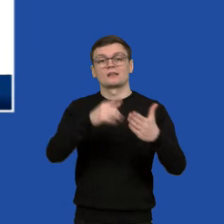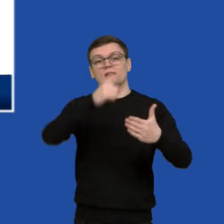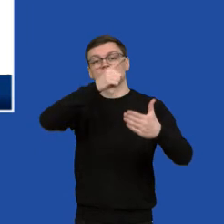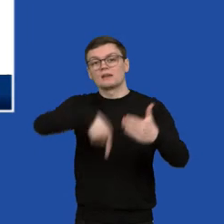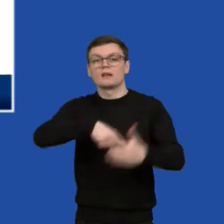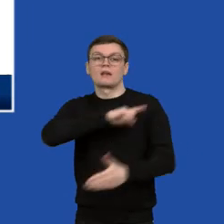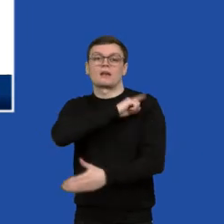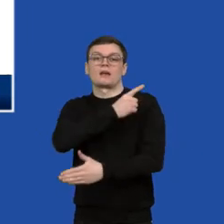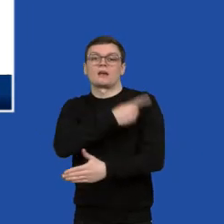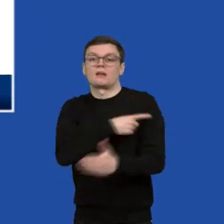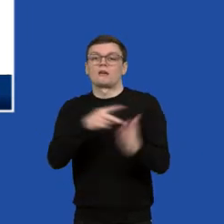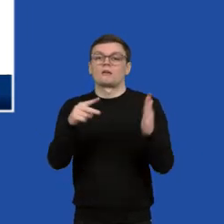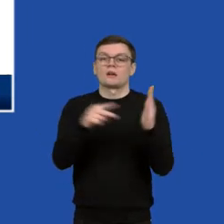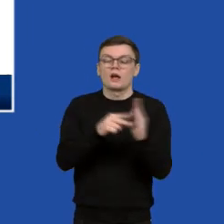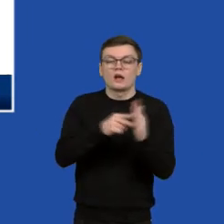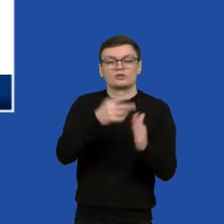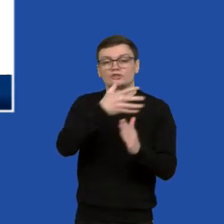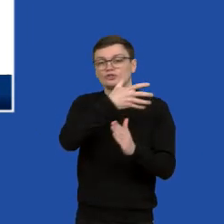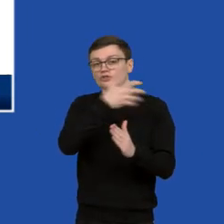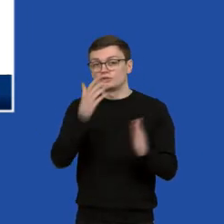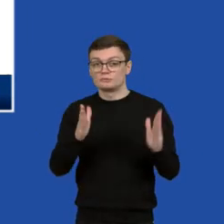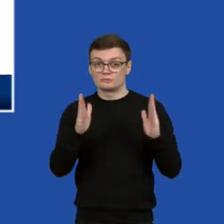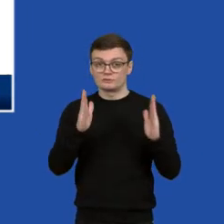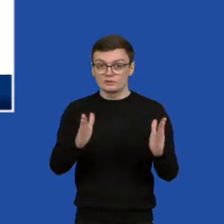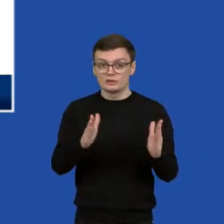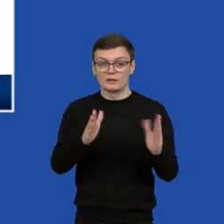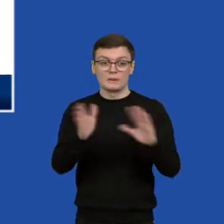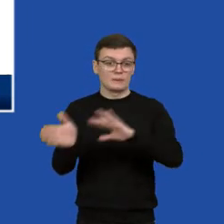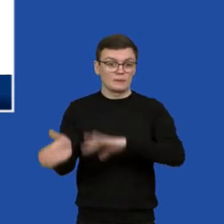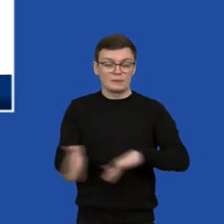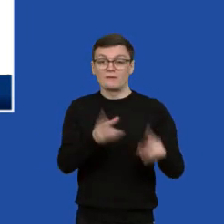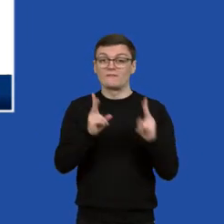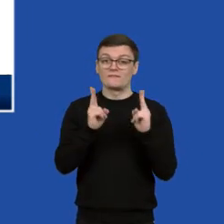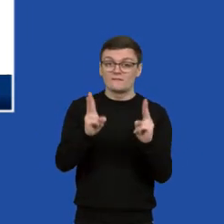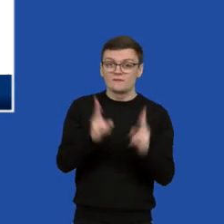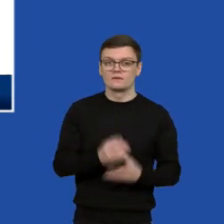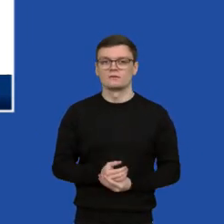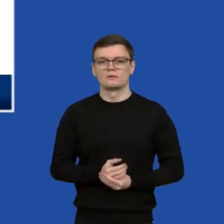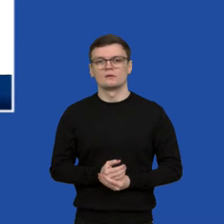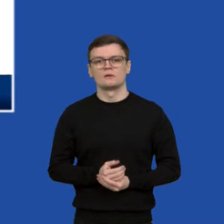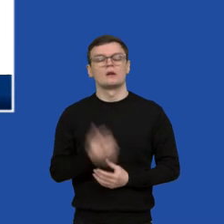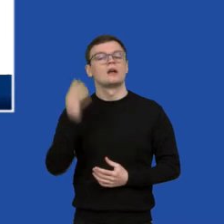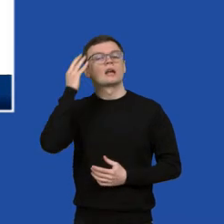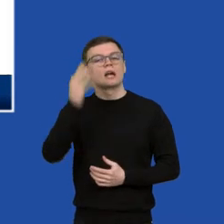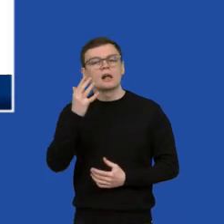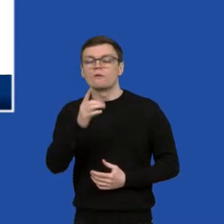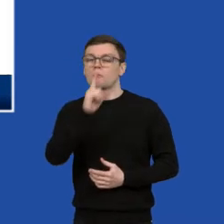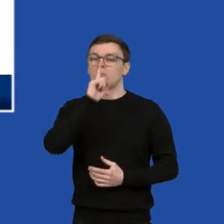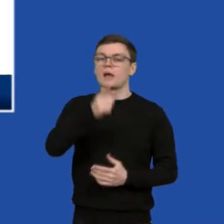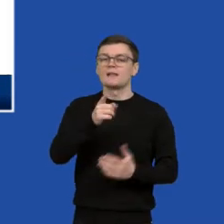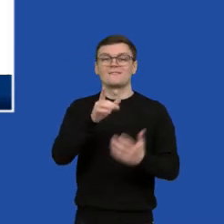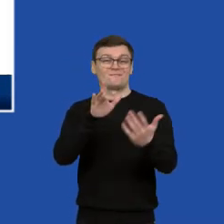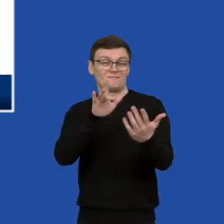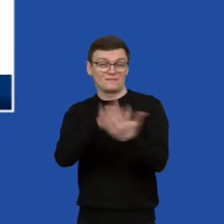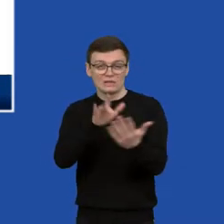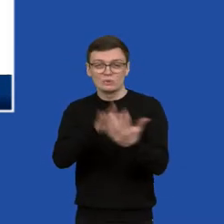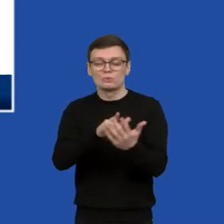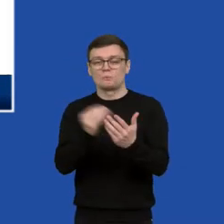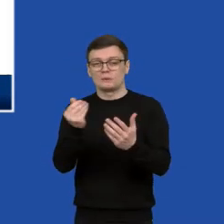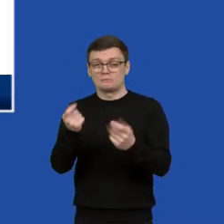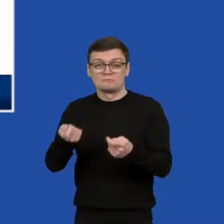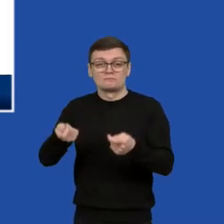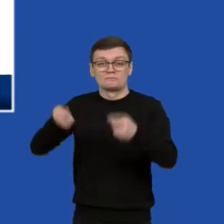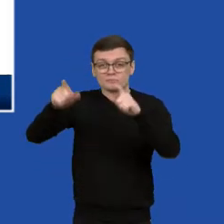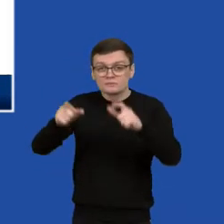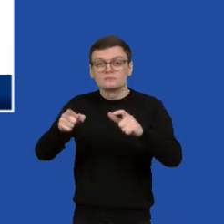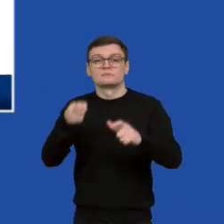energijos kainos po šildymo sezono stabilizuosis ir turėjo būti metinė vidutinė infliacija 4%, taip pat